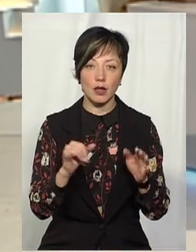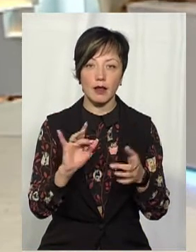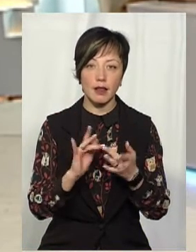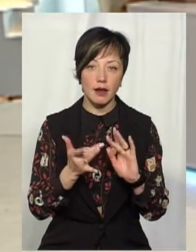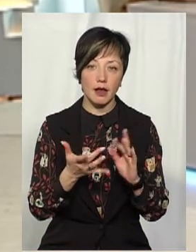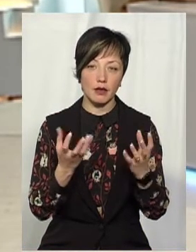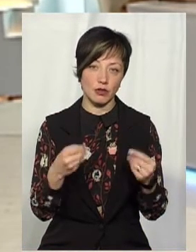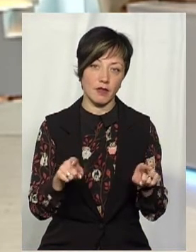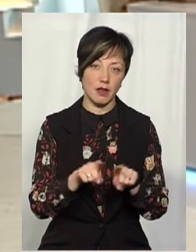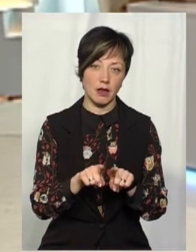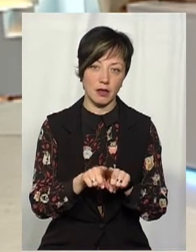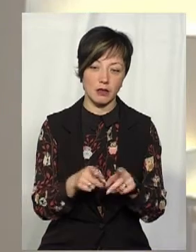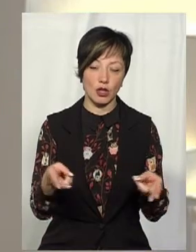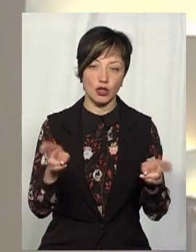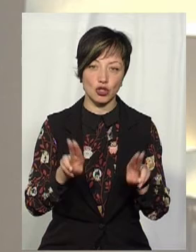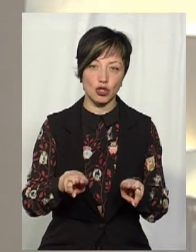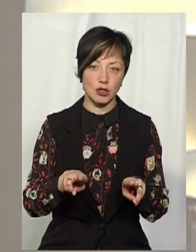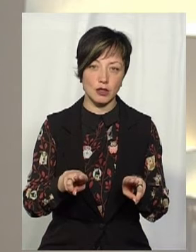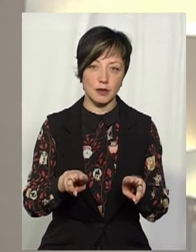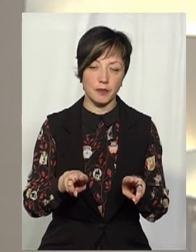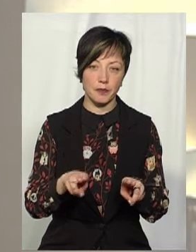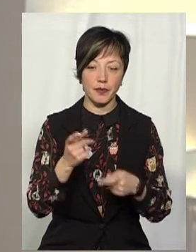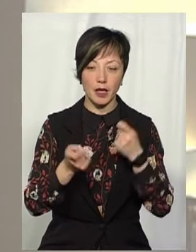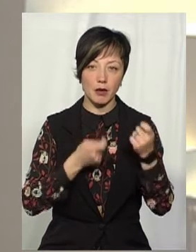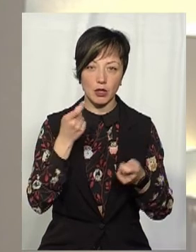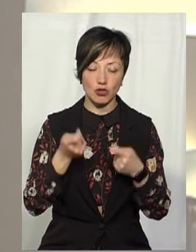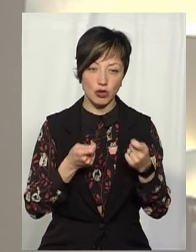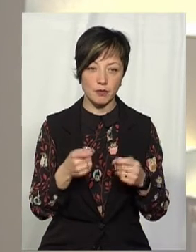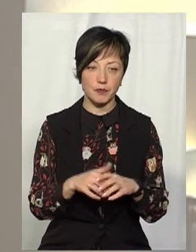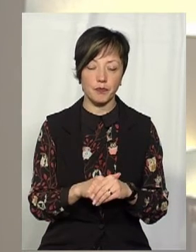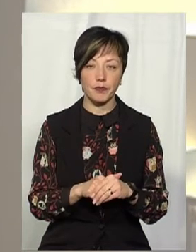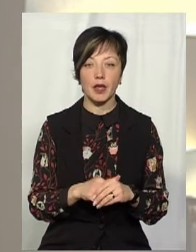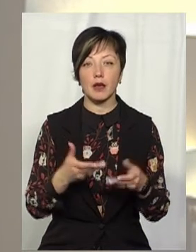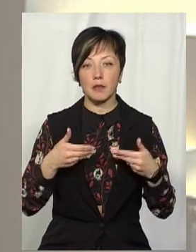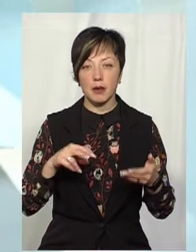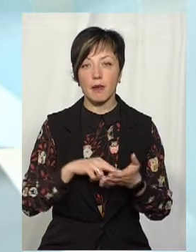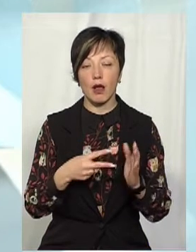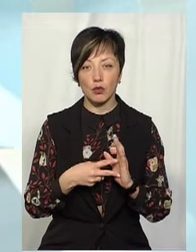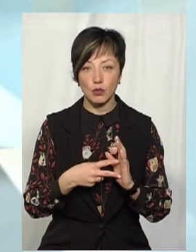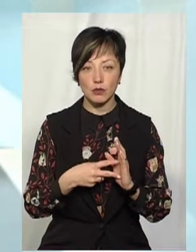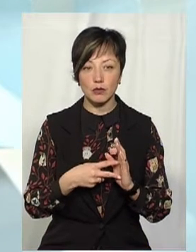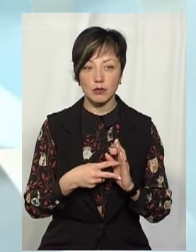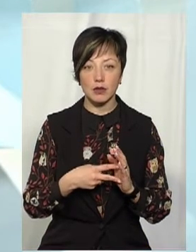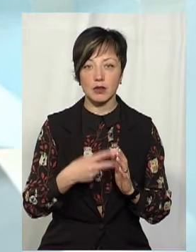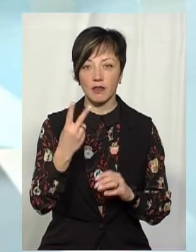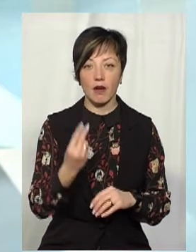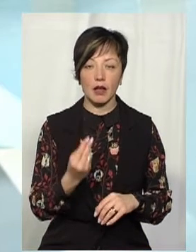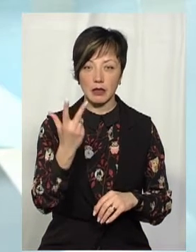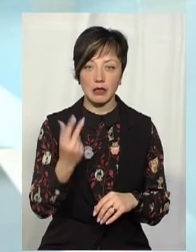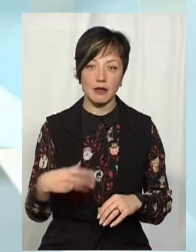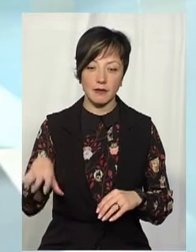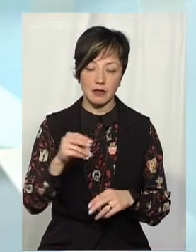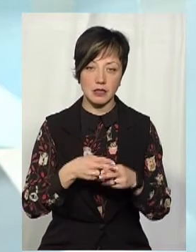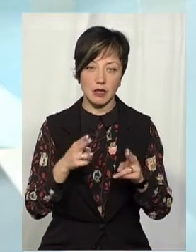ще в таких от залишились дрібнички. Ось. І ми плануємо, що буквально 2-3 дня